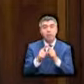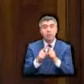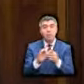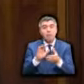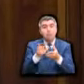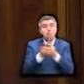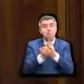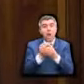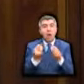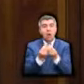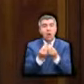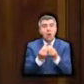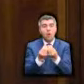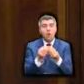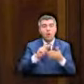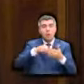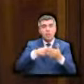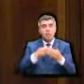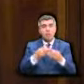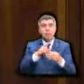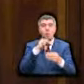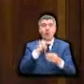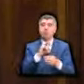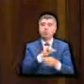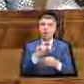التطبيع مع إسرائيل، هذا هو بالملموس الحق. شكراً شكراً, شكراً.